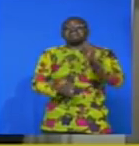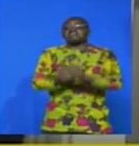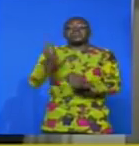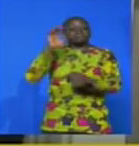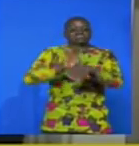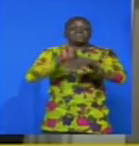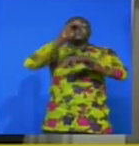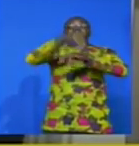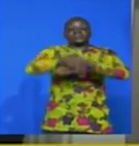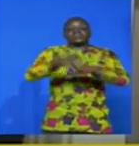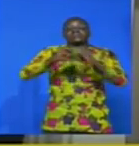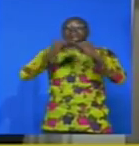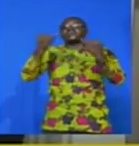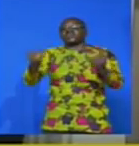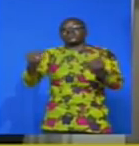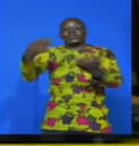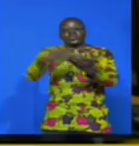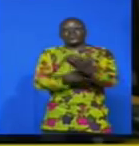journal rwandais, le New Times.